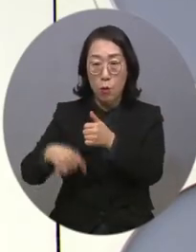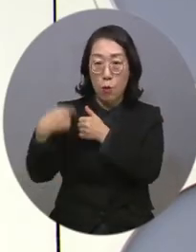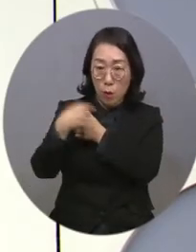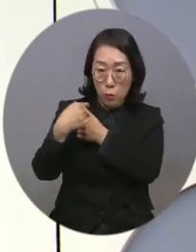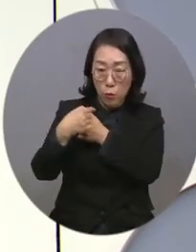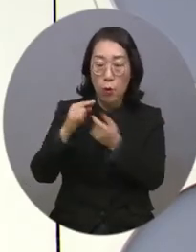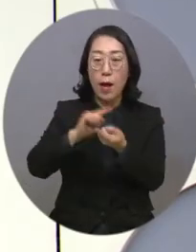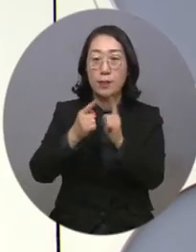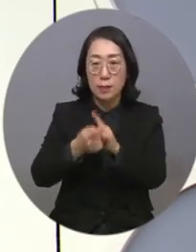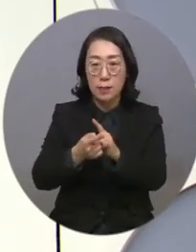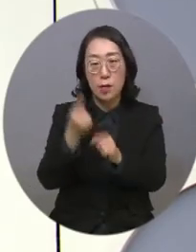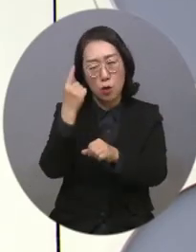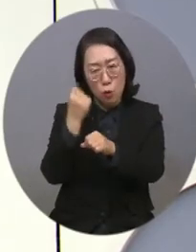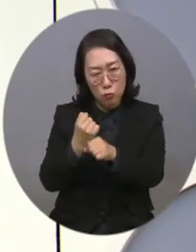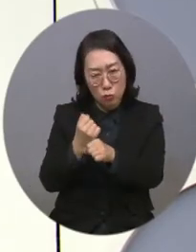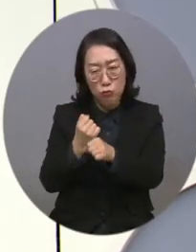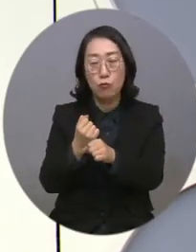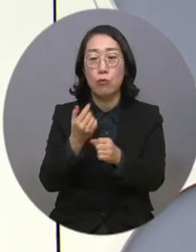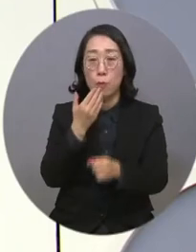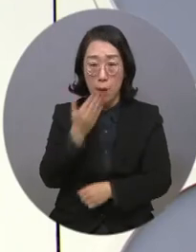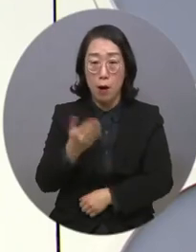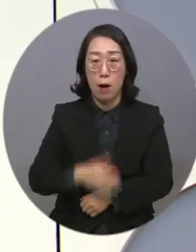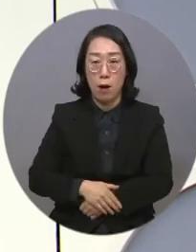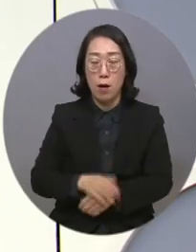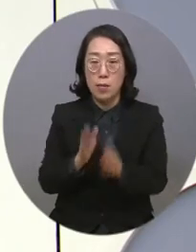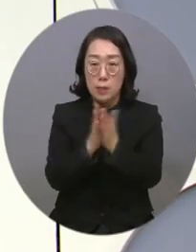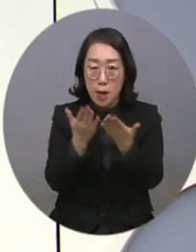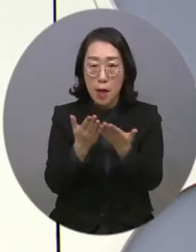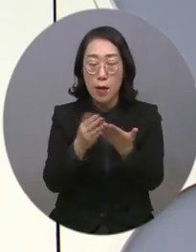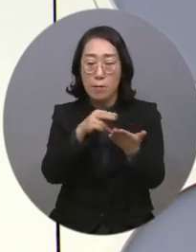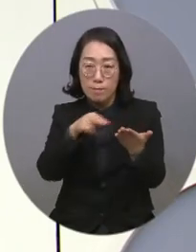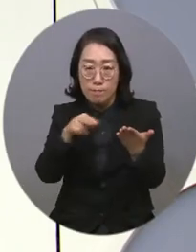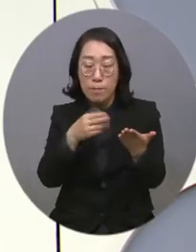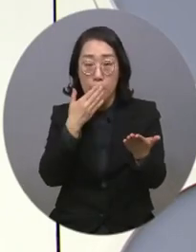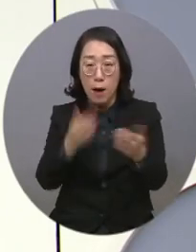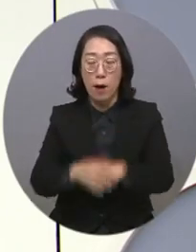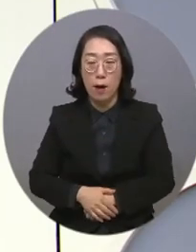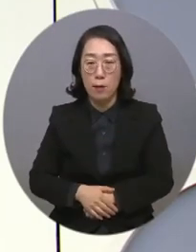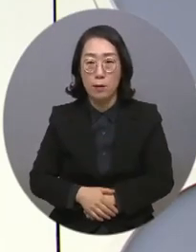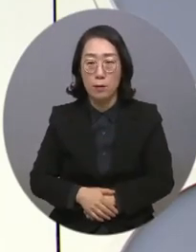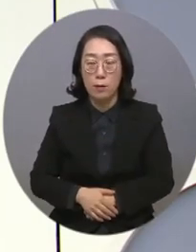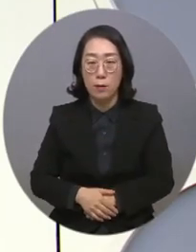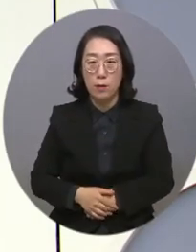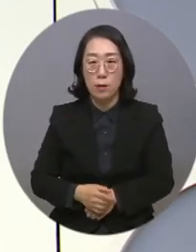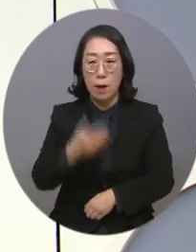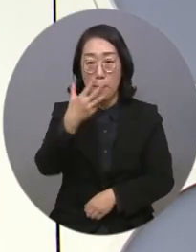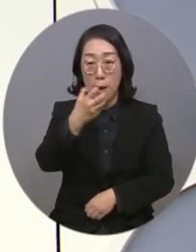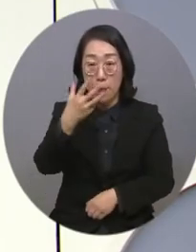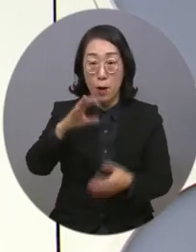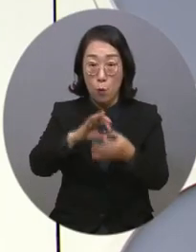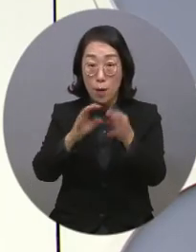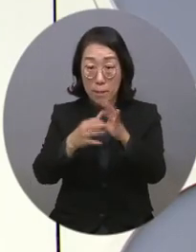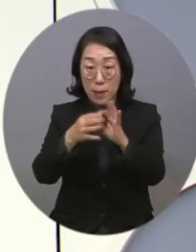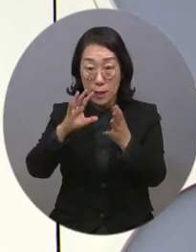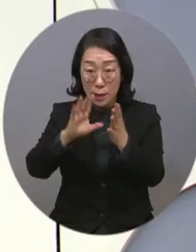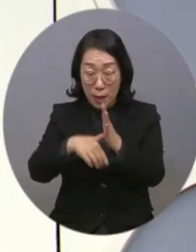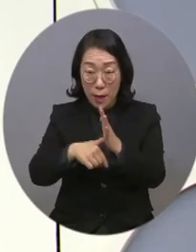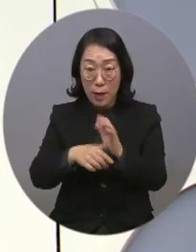연구도 하고 공동 교재 개발하고 예, 참 운이 좋았습니다. 88 올림픽 때 체코슬로바키아